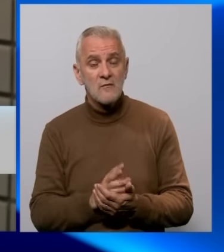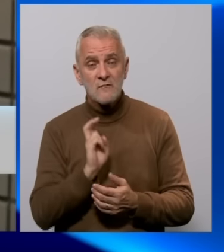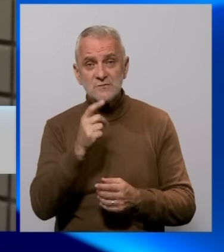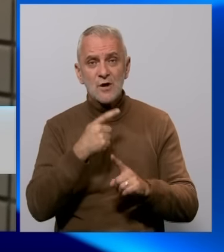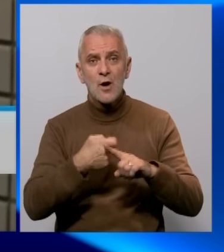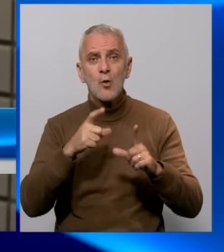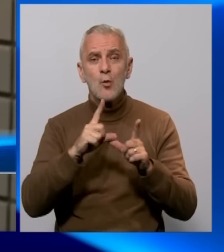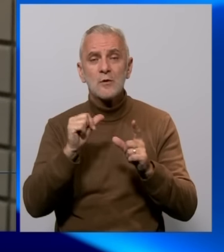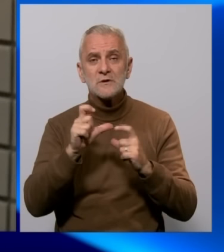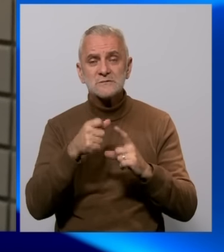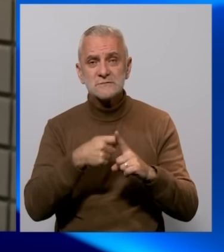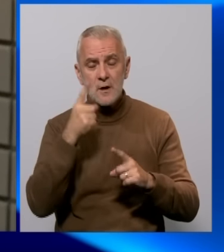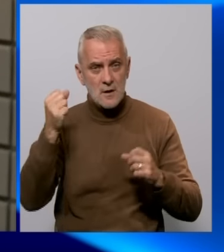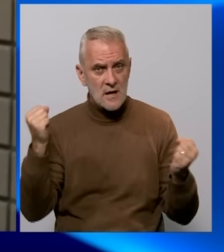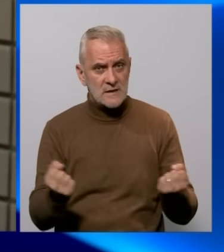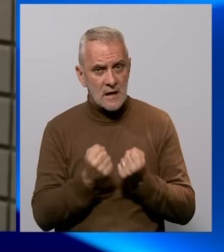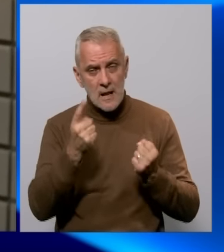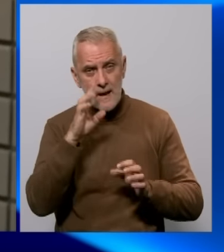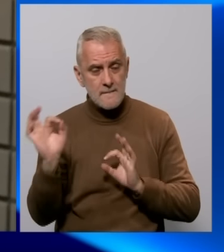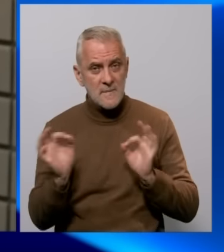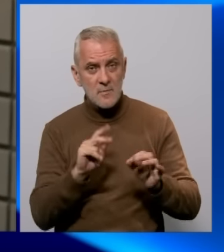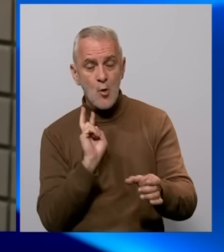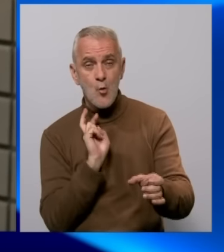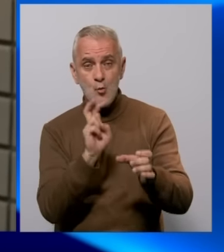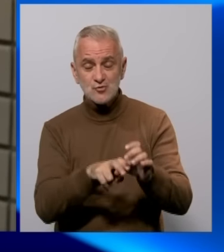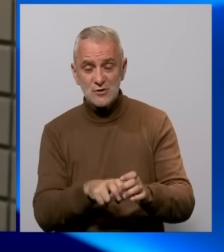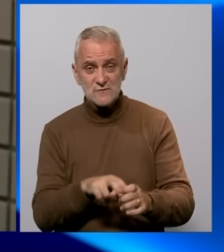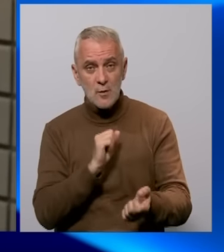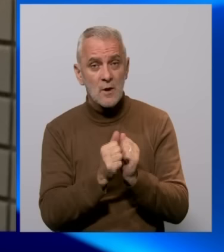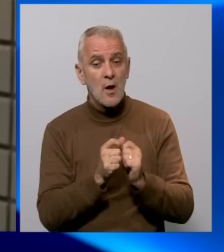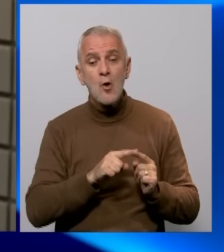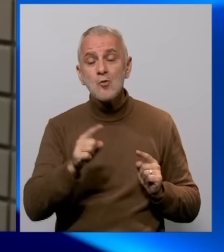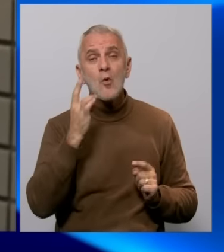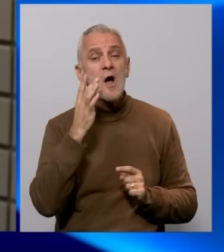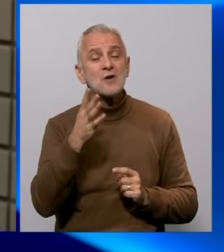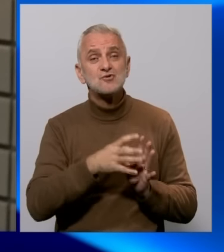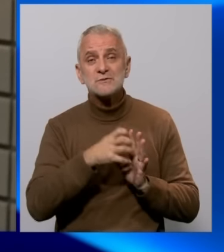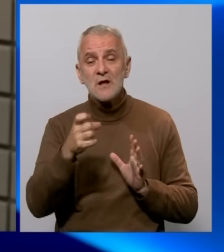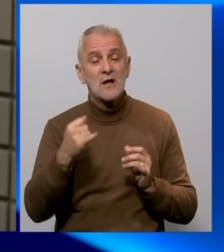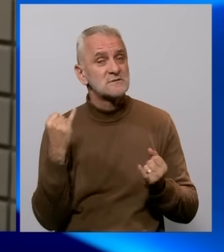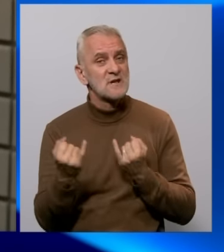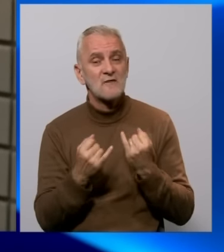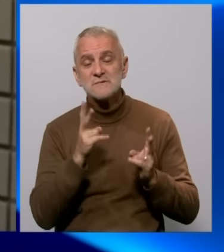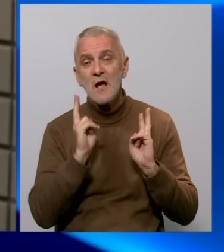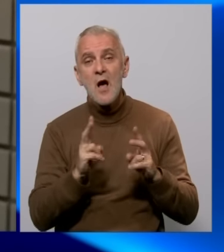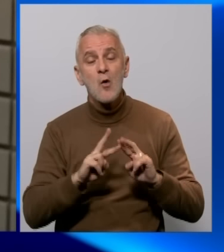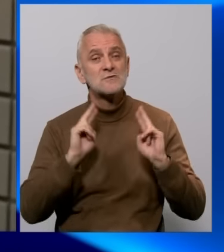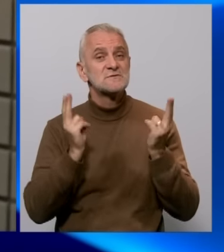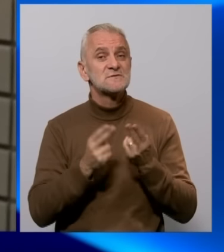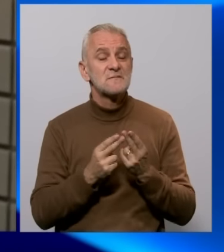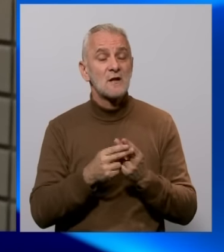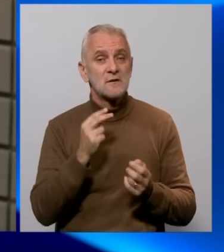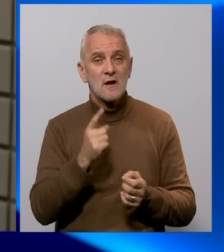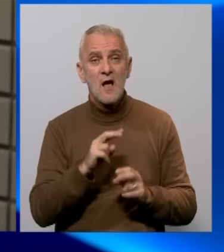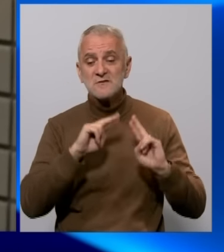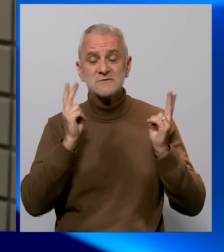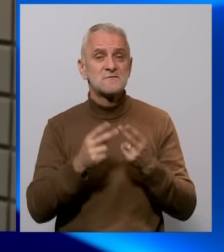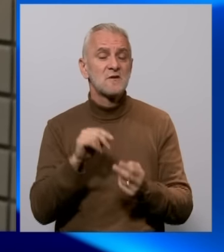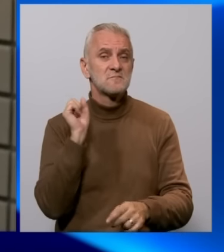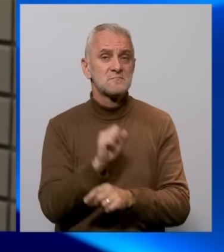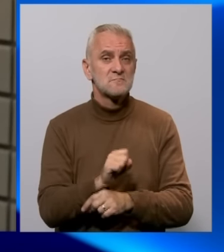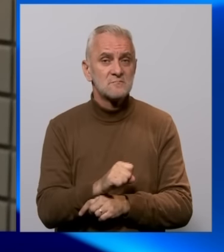Kursk. Oni treniraju, pripremaju se i učestvuju. Dokle će to trajati, ovisi od toga kako će svijet reagirati. Svijet ne reagira